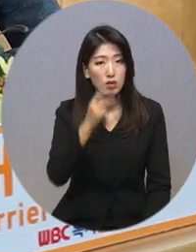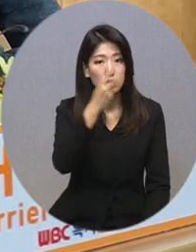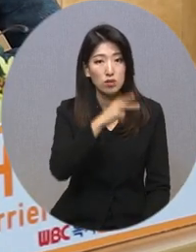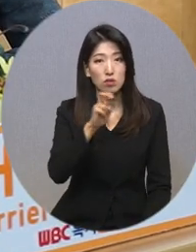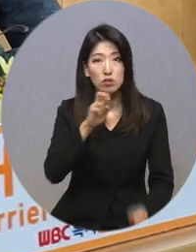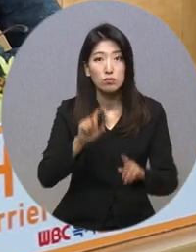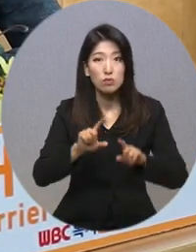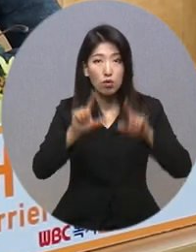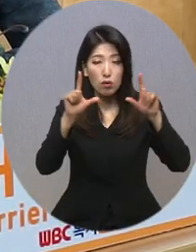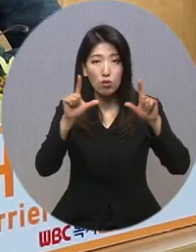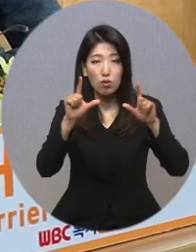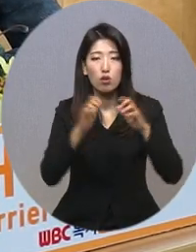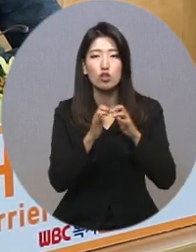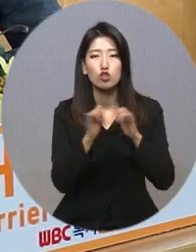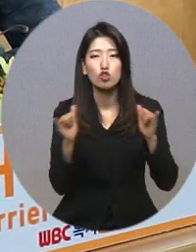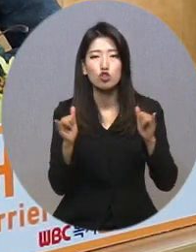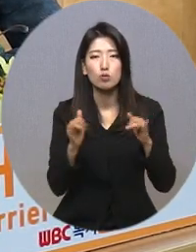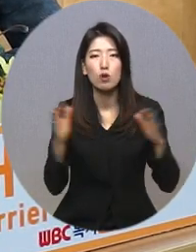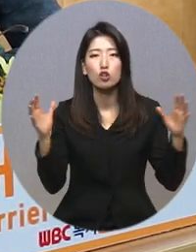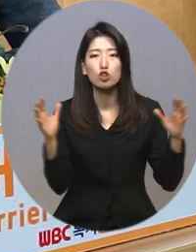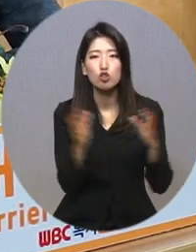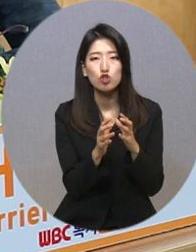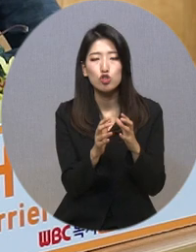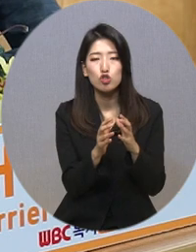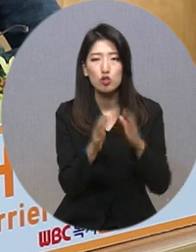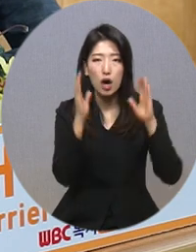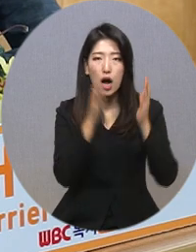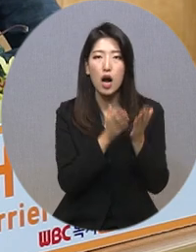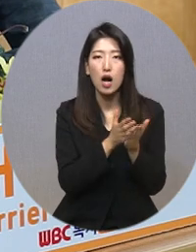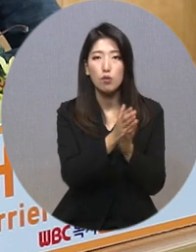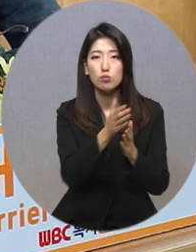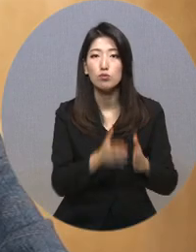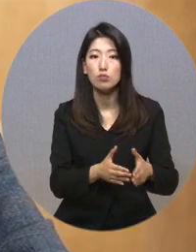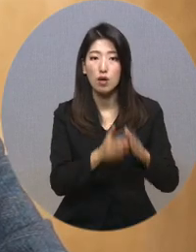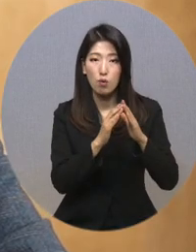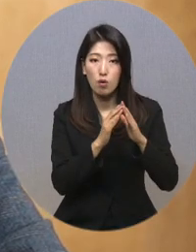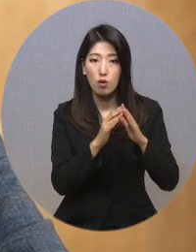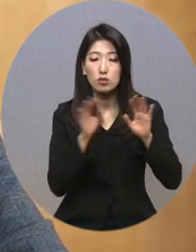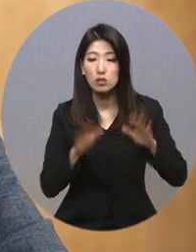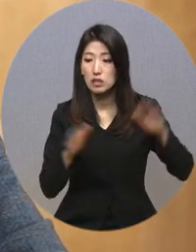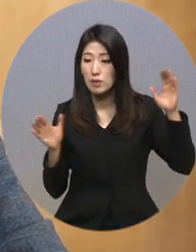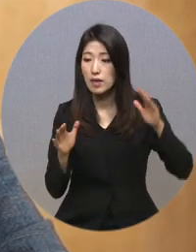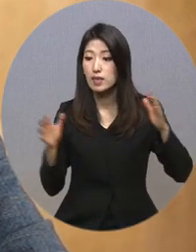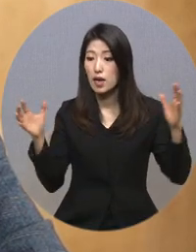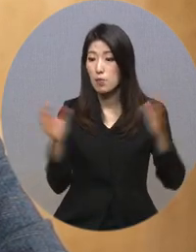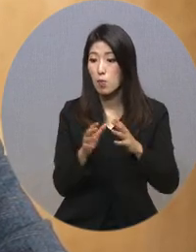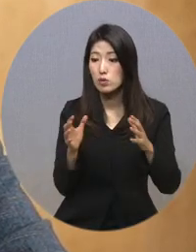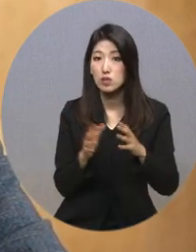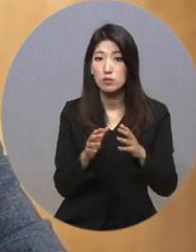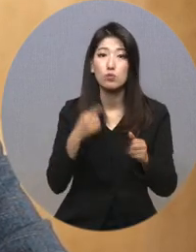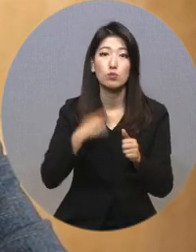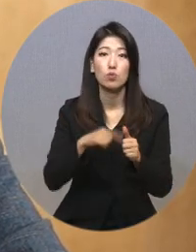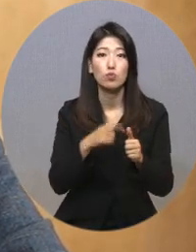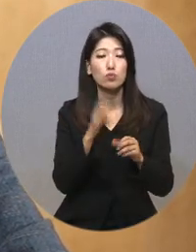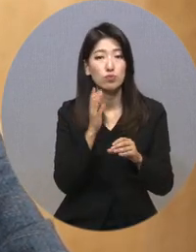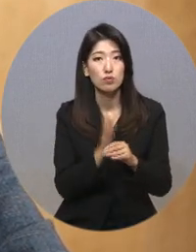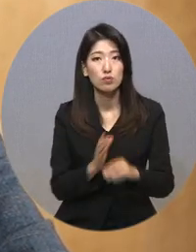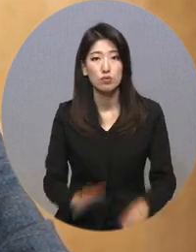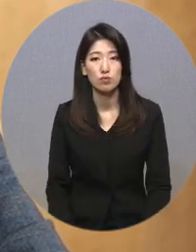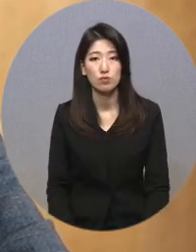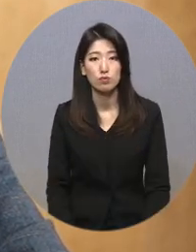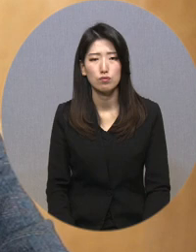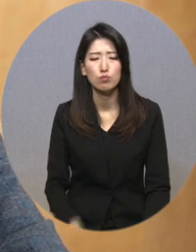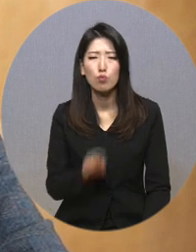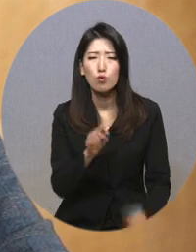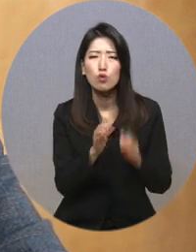2020년도에 휴먼 융합학부를 개설을 하셔서 지금 현재 학생들을 모집하고 지금 교육을 하고 계시잖아요. 예. 이